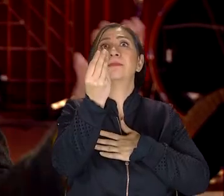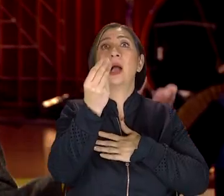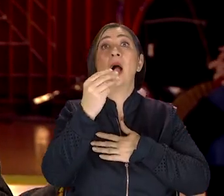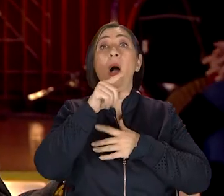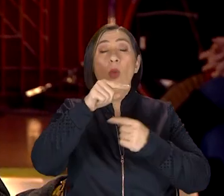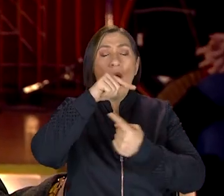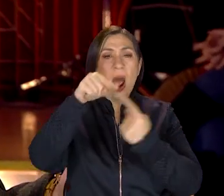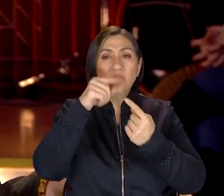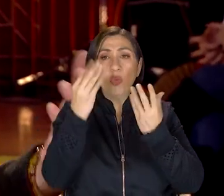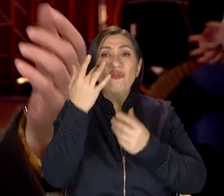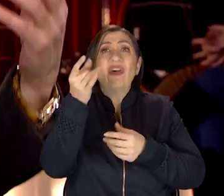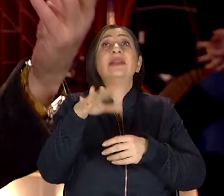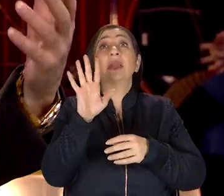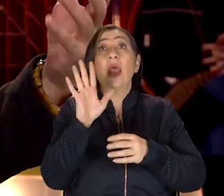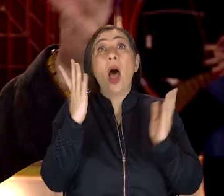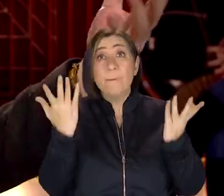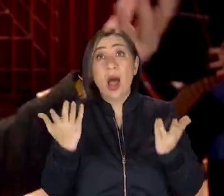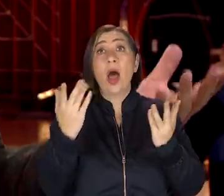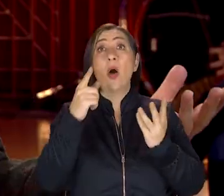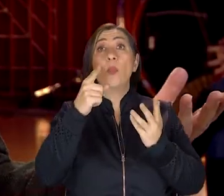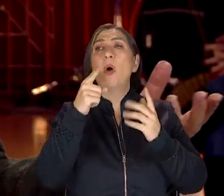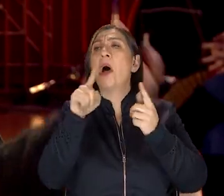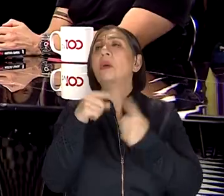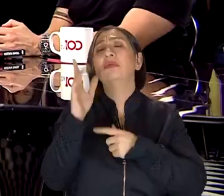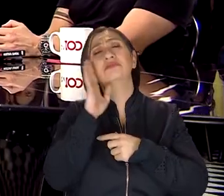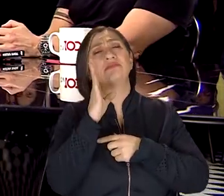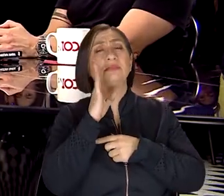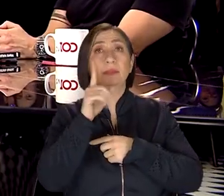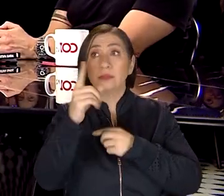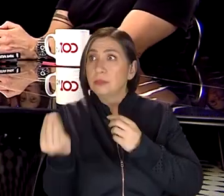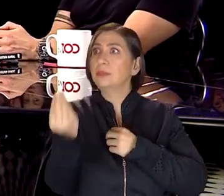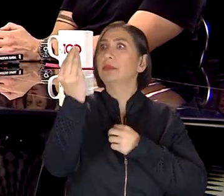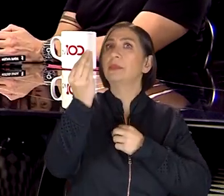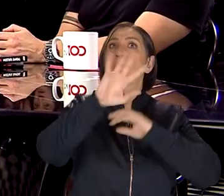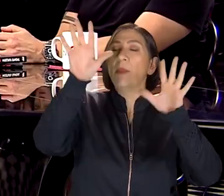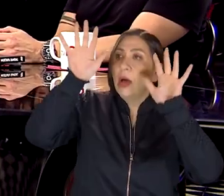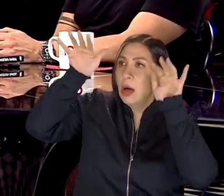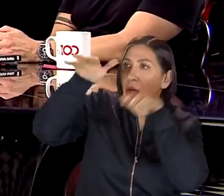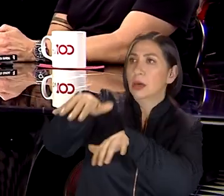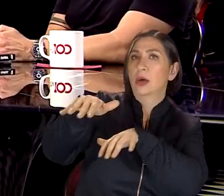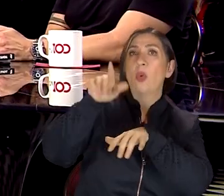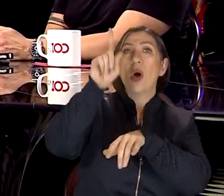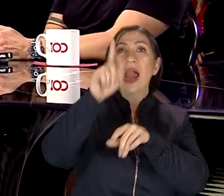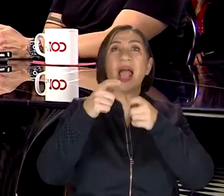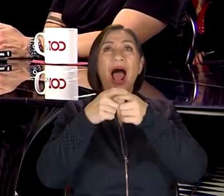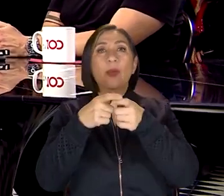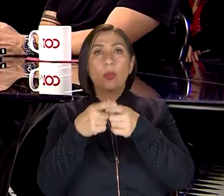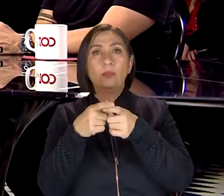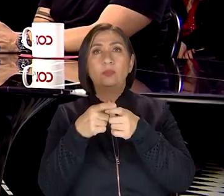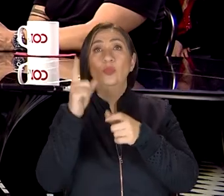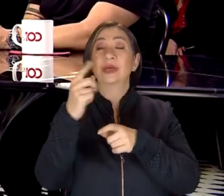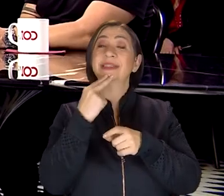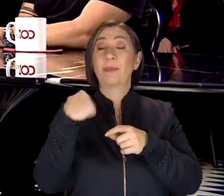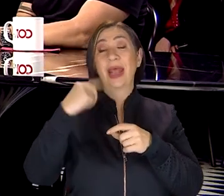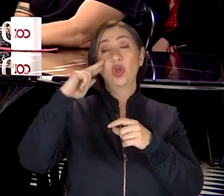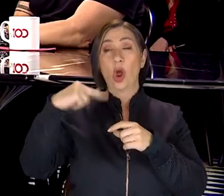arayışları olduğunun da farkında değillerdi. Belki de bu aranmıyordu bile. Sen buna karşılık geldin. Çünkü o ilk albüm bu kız